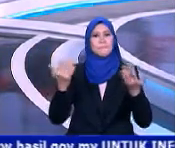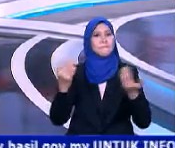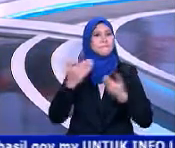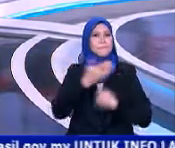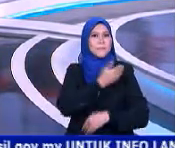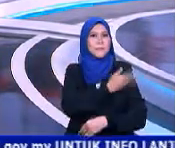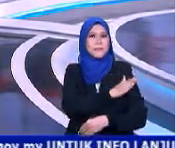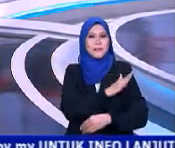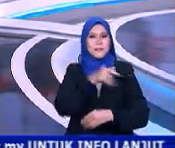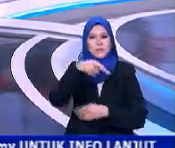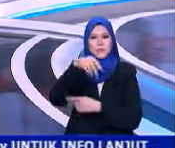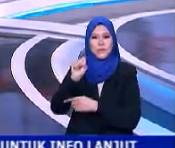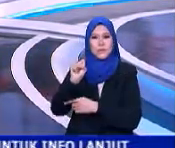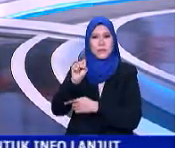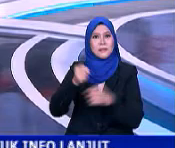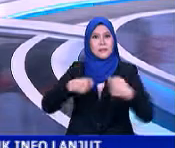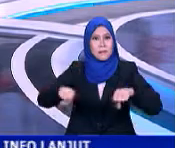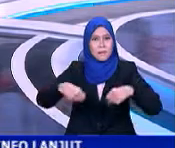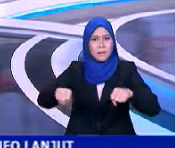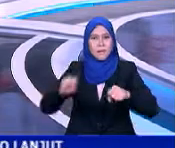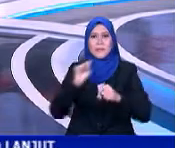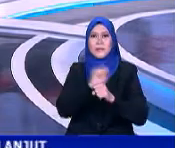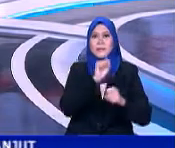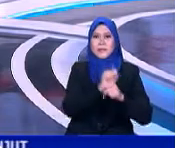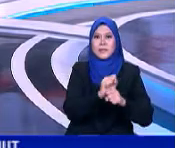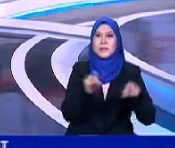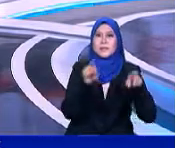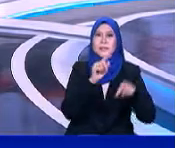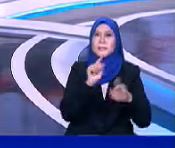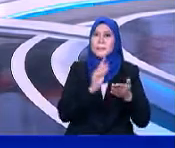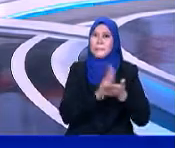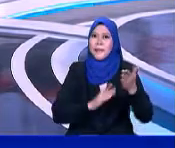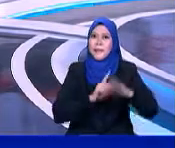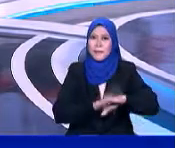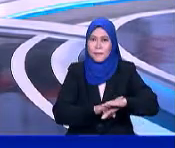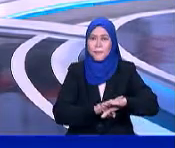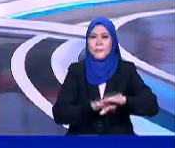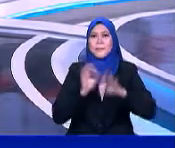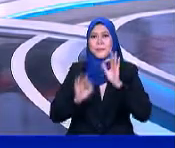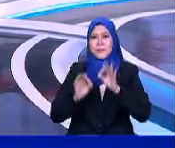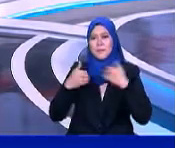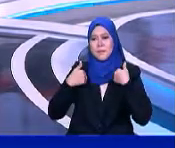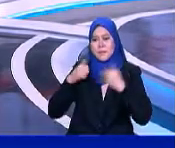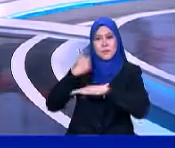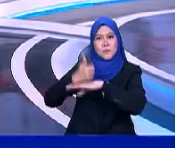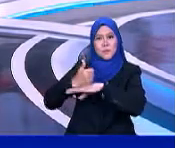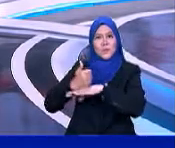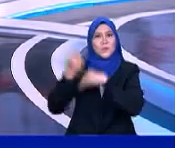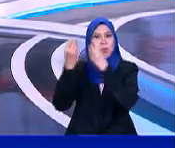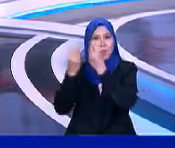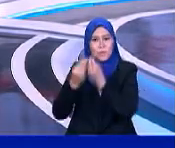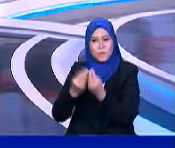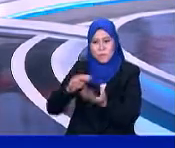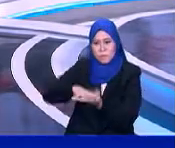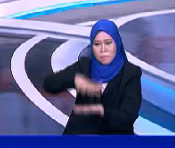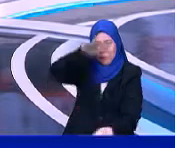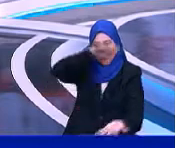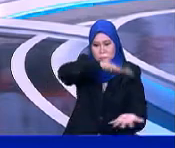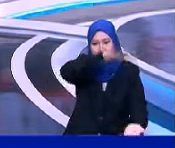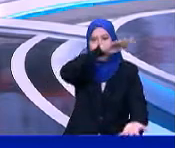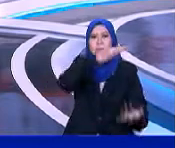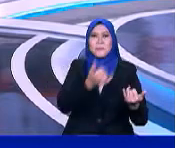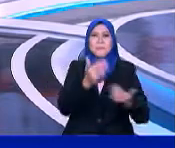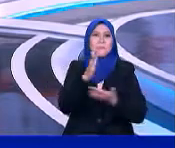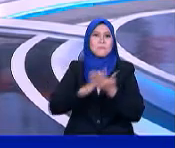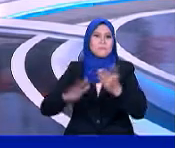pos rider akan diberi keutamaan bekerja sambilan jika wujud peningkatan jumlah bungkusan. Pos Malaysia